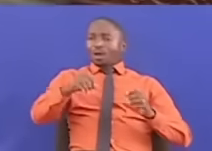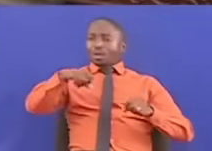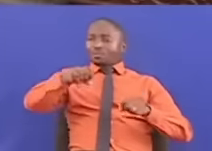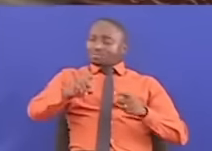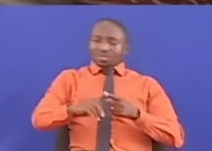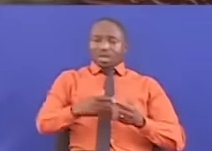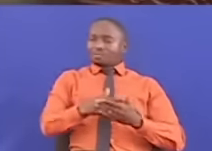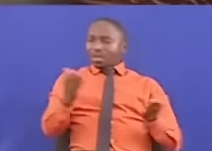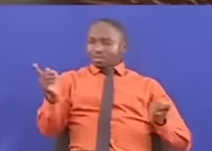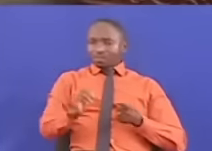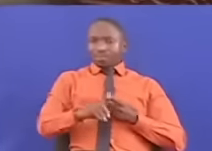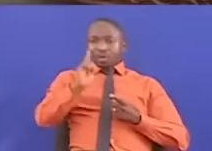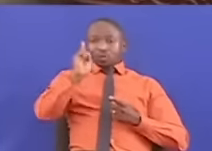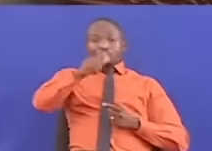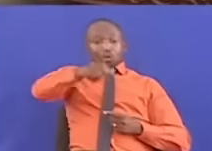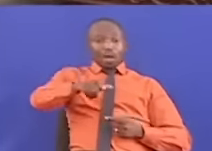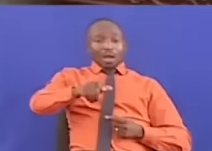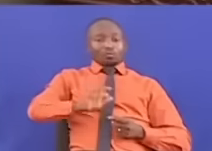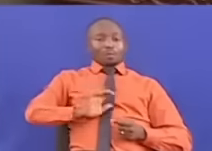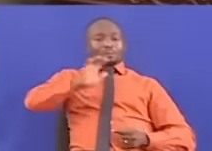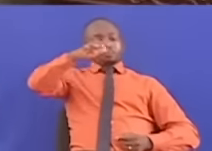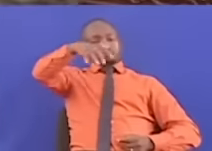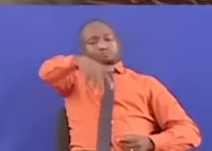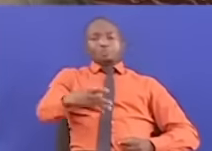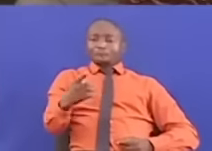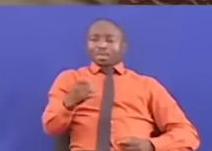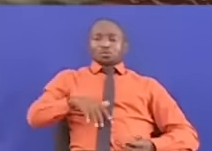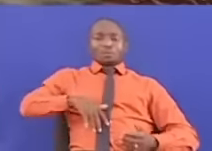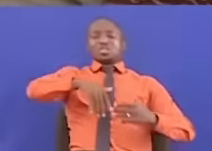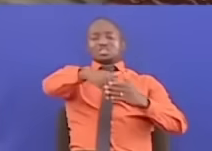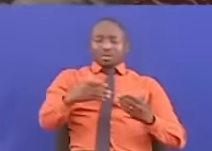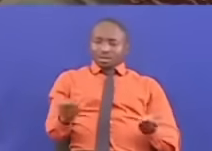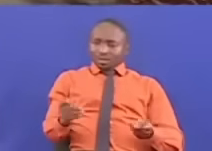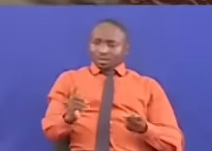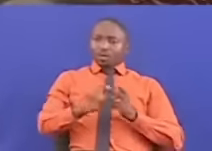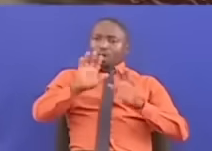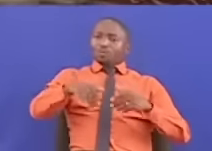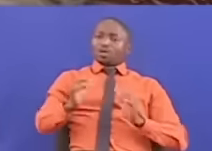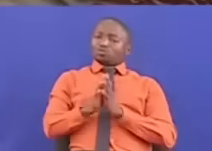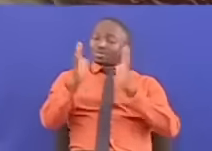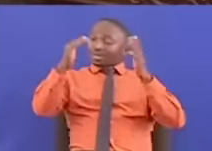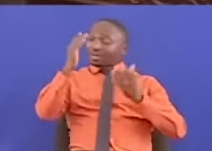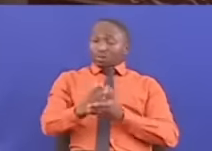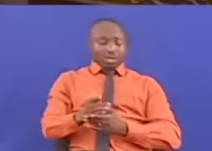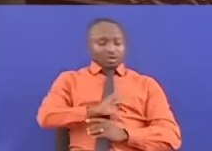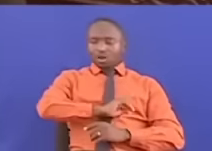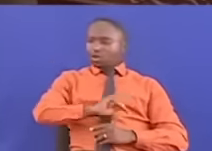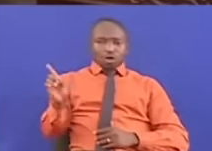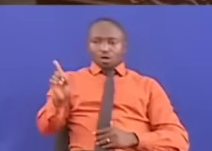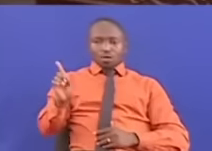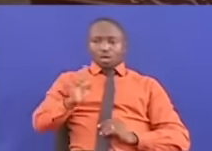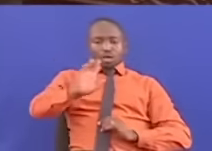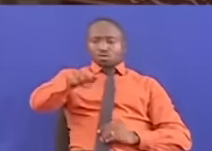kwela lakini wako watu wbi fedha watania wan maki na wang hi haiki hii